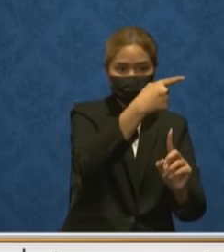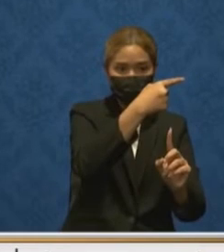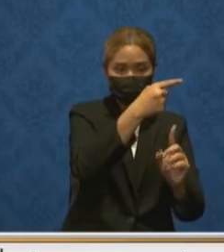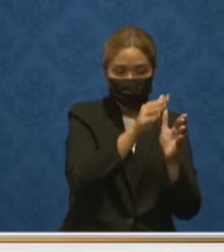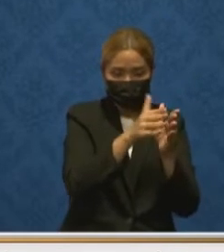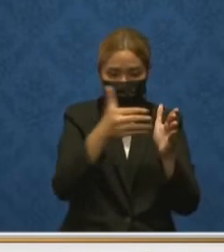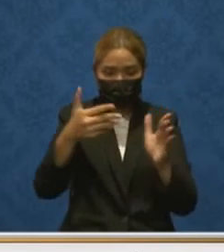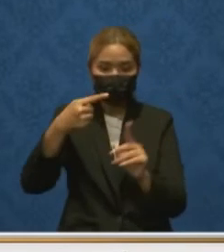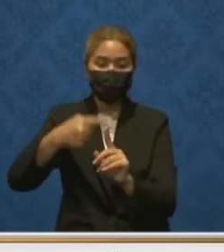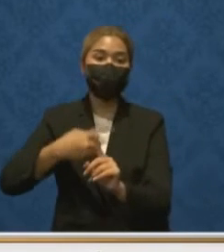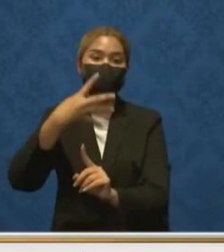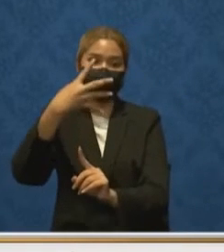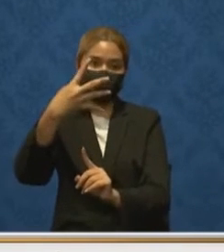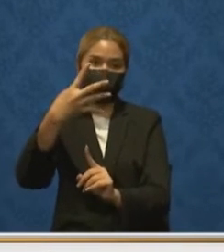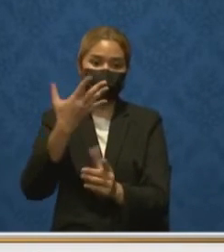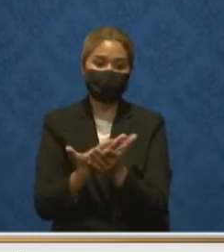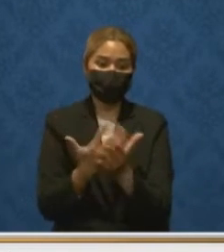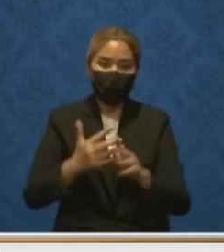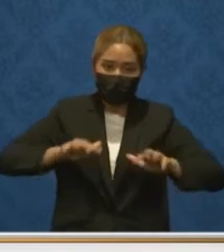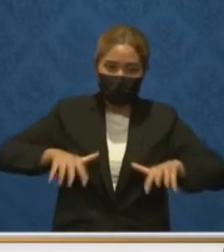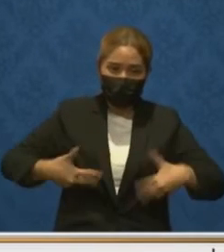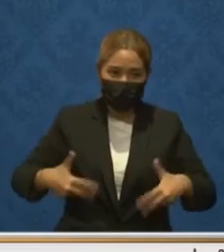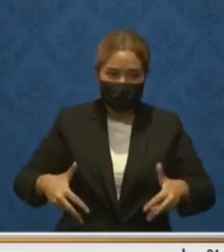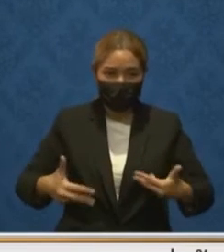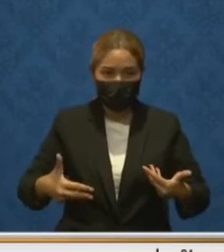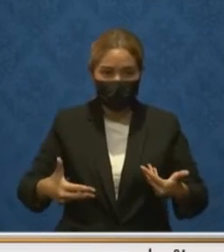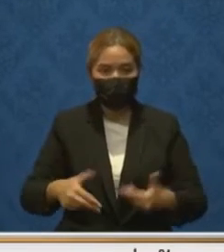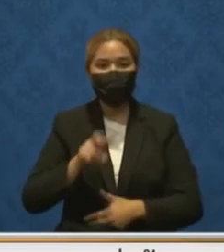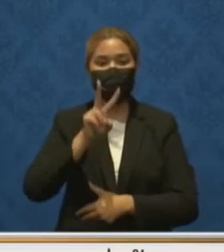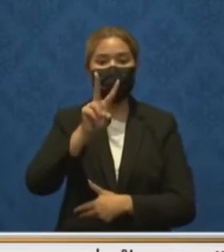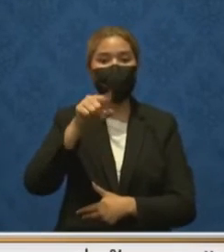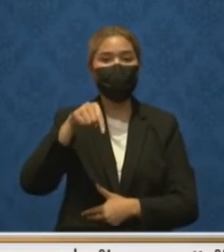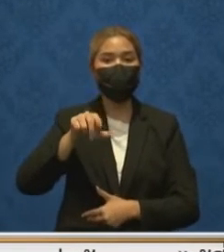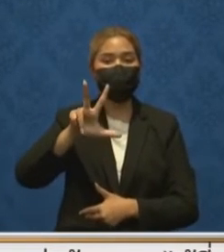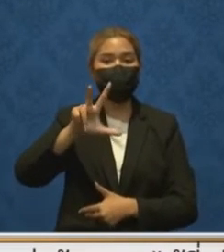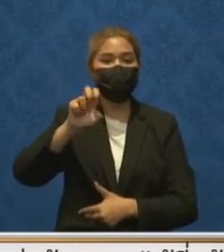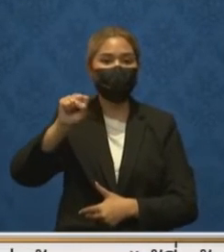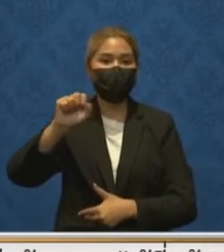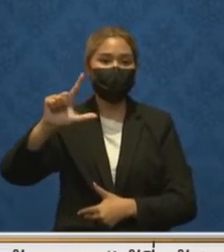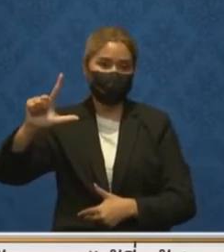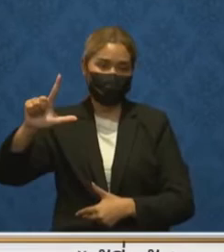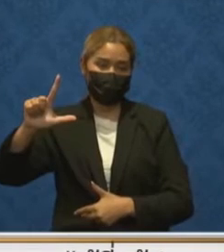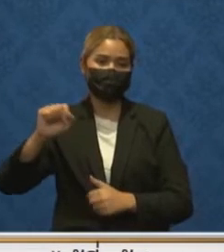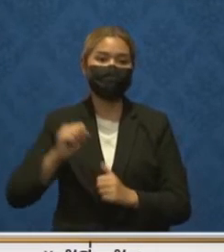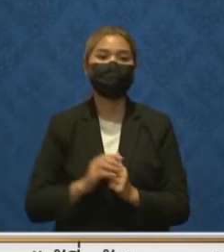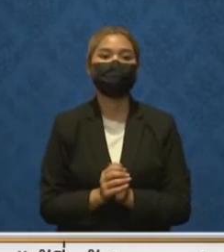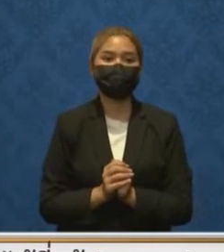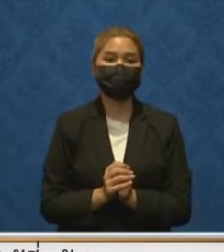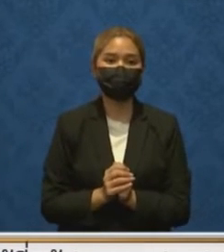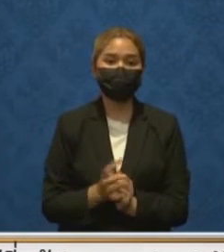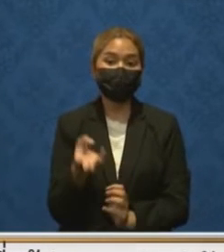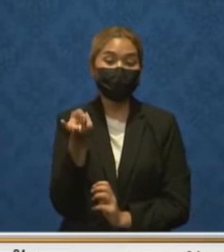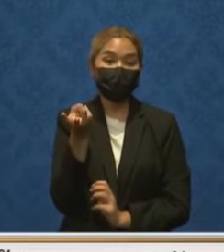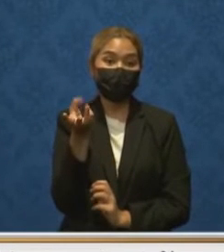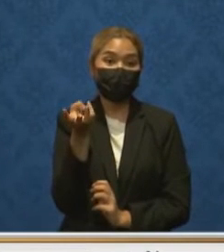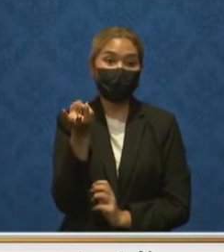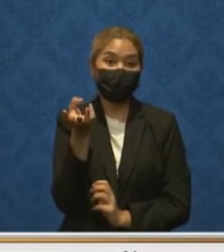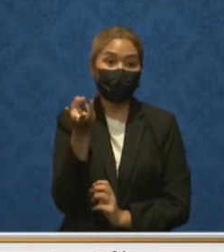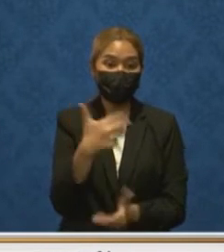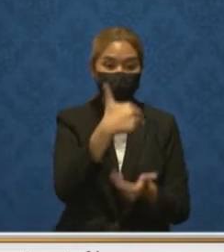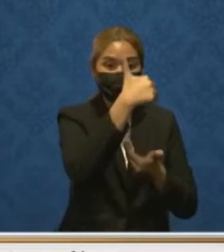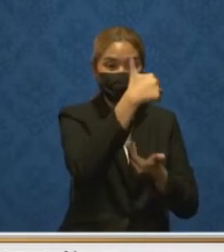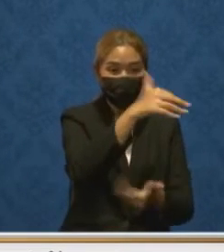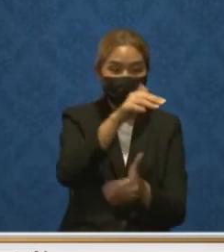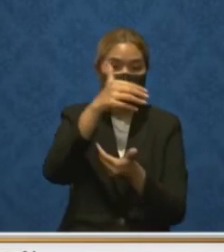ทำเงินเข้าประเทศถึง 2.300 ล้านบาทข้าวนี่ส่งออกบวก